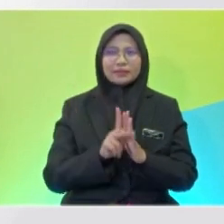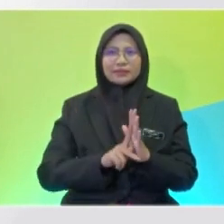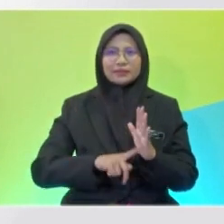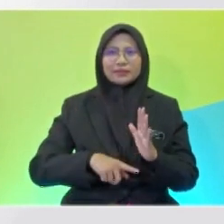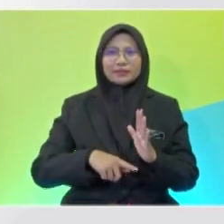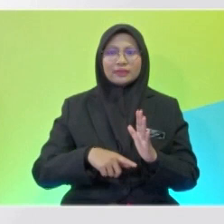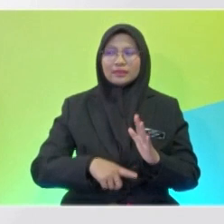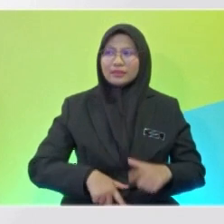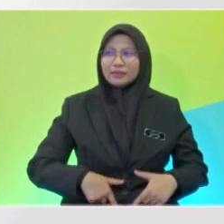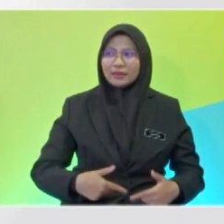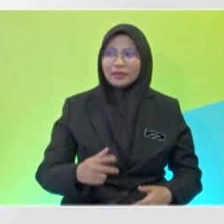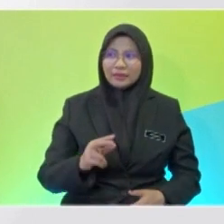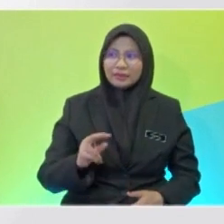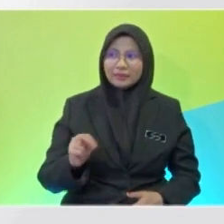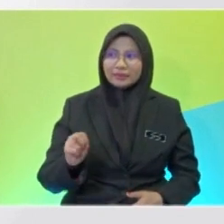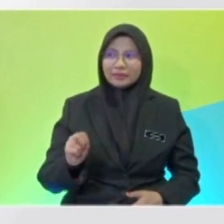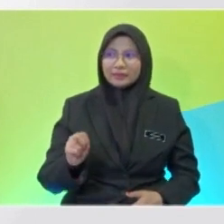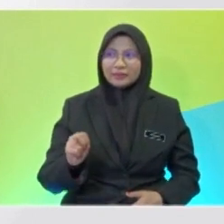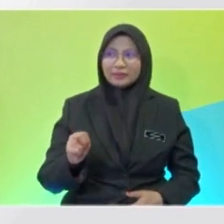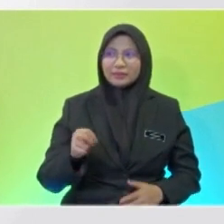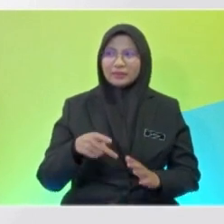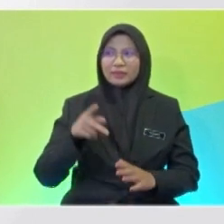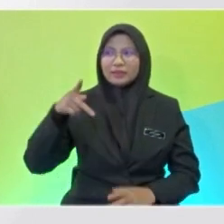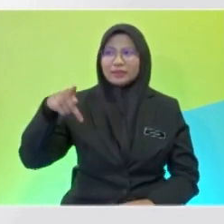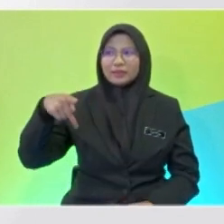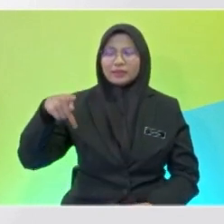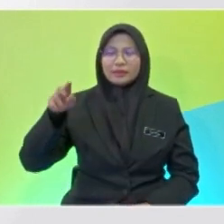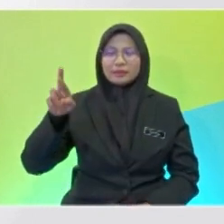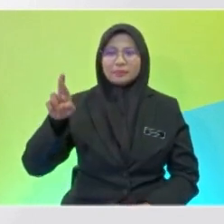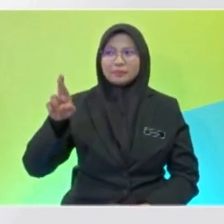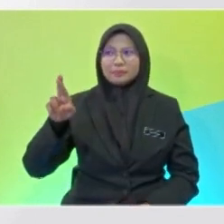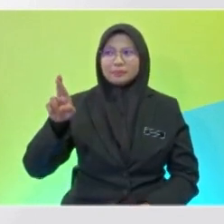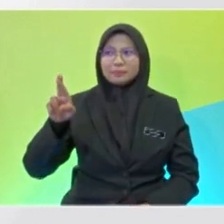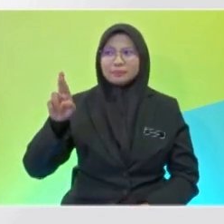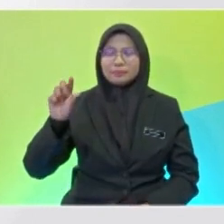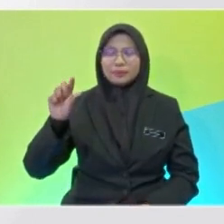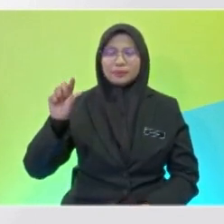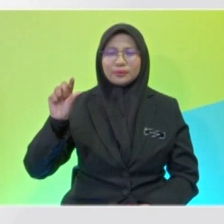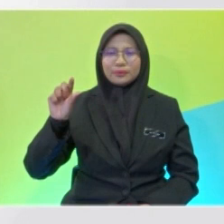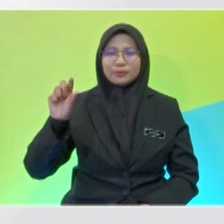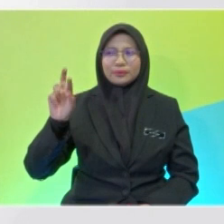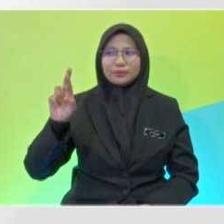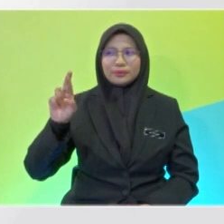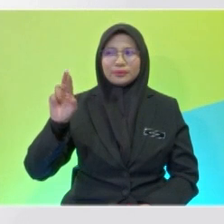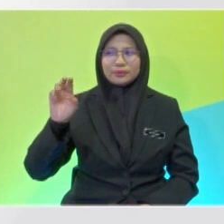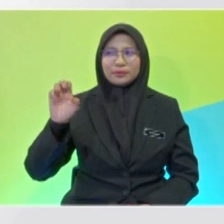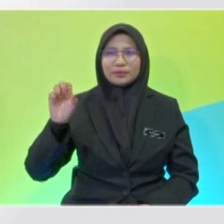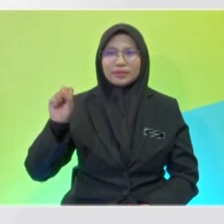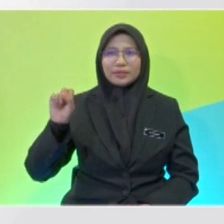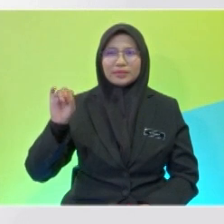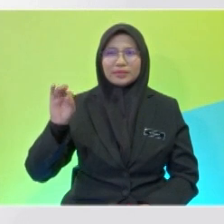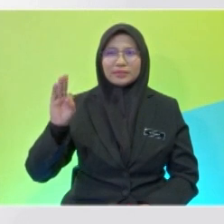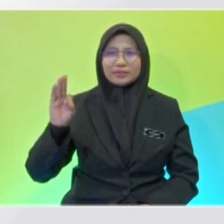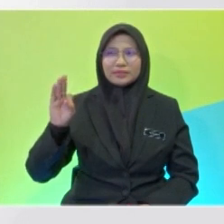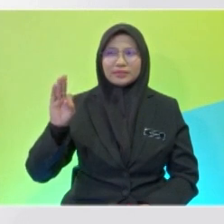regresif eee piramid yang berkaitan dengan penuaan di mana pada bagian kategori umur 60 tahun